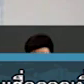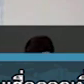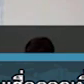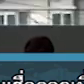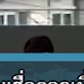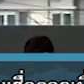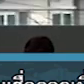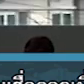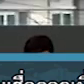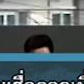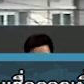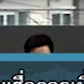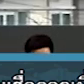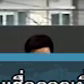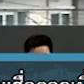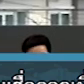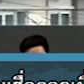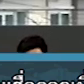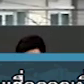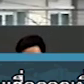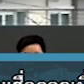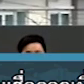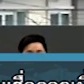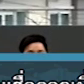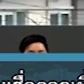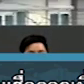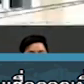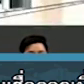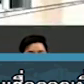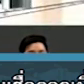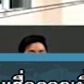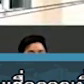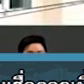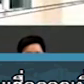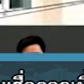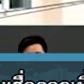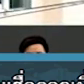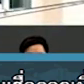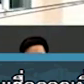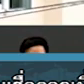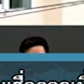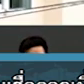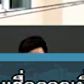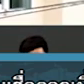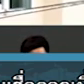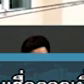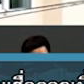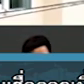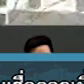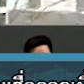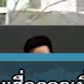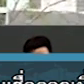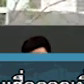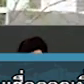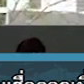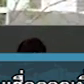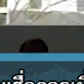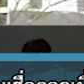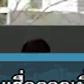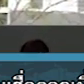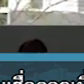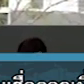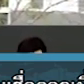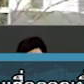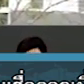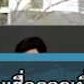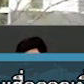ของทอส.ปลูกสร้างต่อเติมและซ่อมแซมวงเงินกู้มากกว่า3ล้านบาทขึ้นไปคิดอัตราดอกเบี้ยปีแรกเพียงร้อ